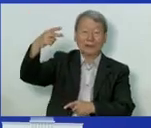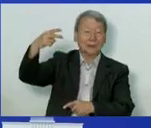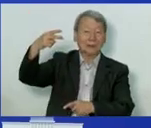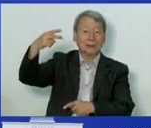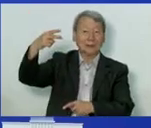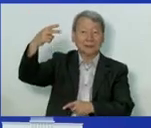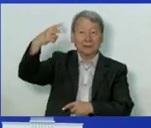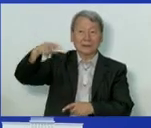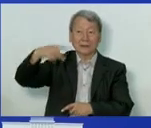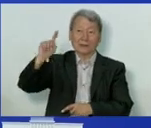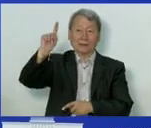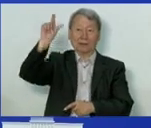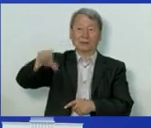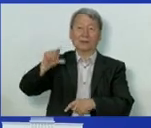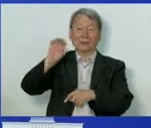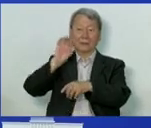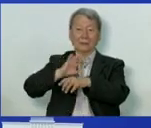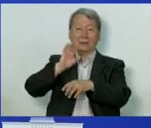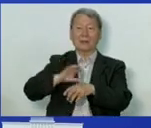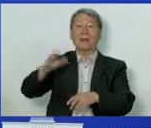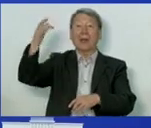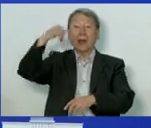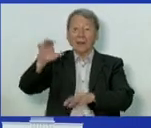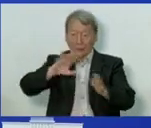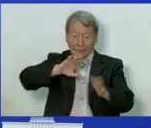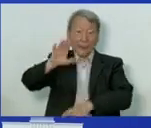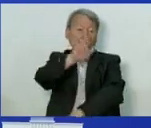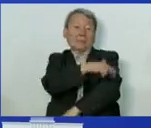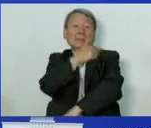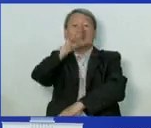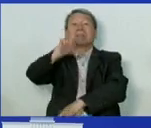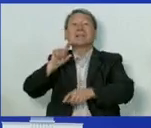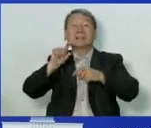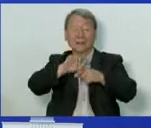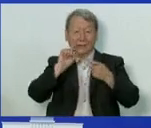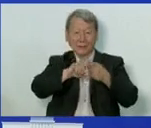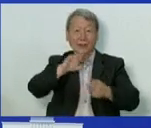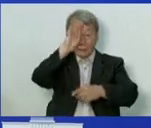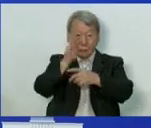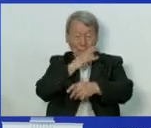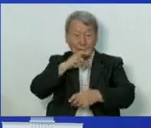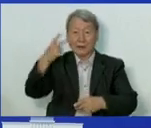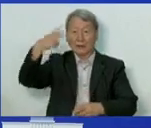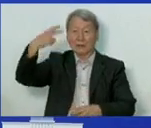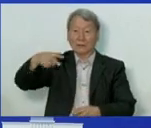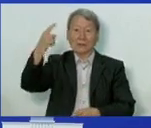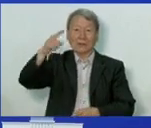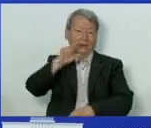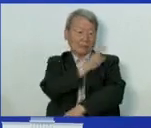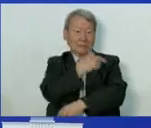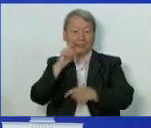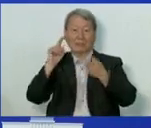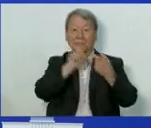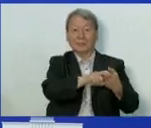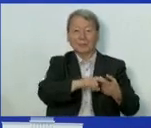Федерации Кыргызстана 21. Среди медицинских работников за сутки зарегистрирован 21